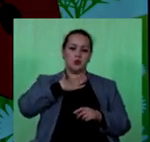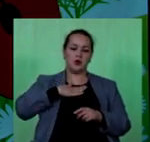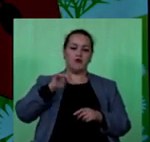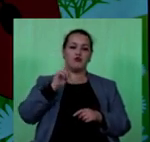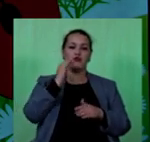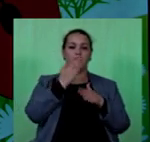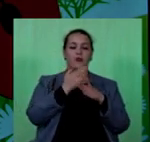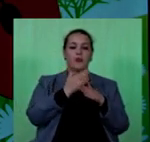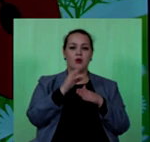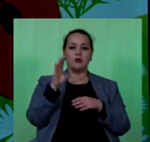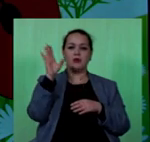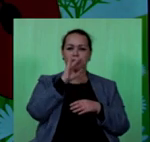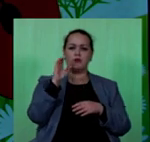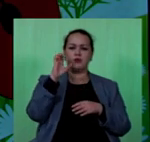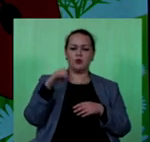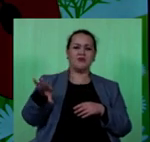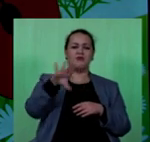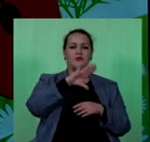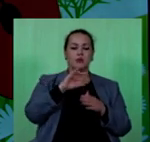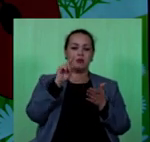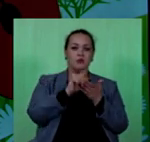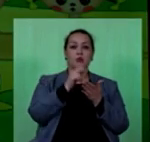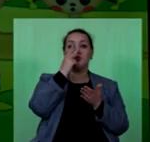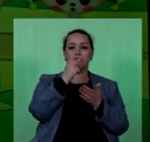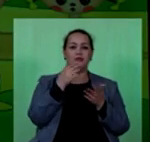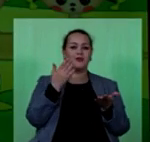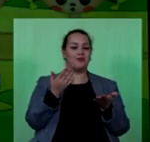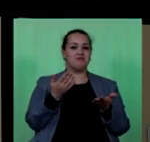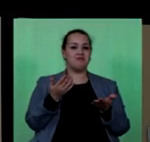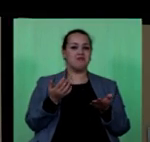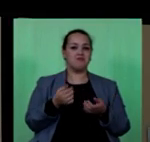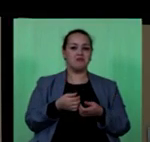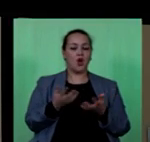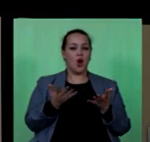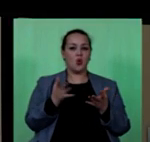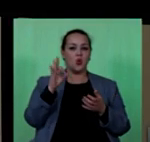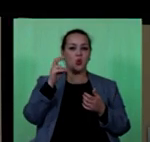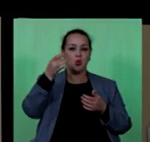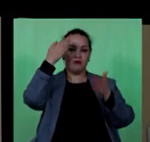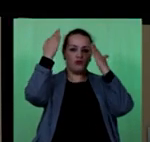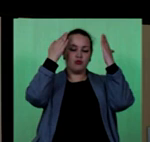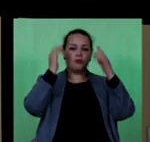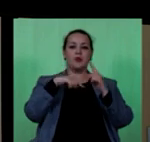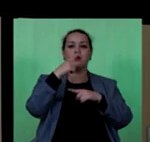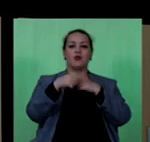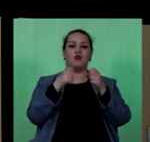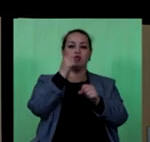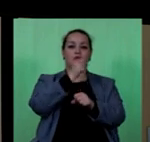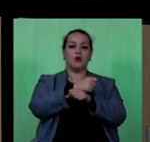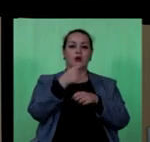со всеми заданиями посмотрите какой он веселый следующая наша станция станция